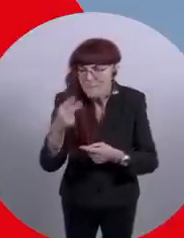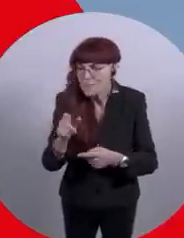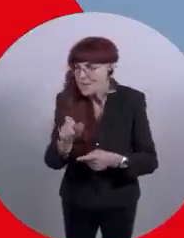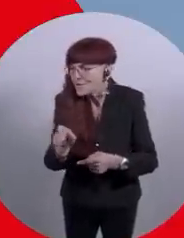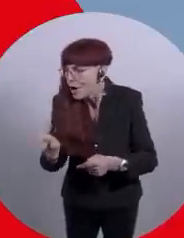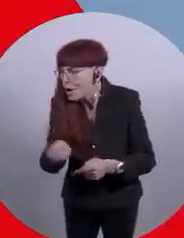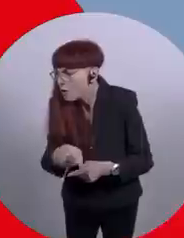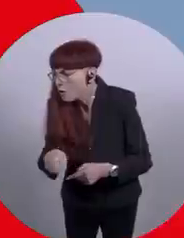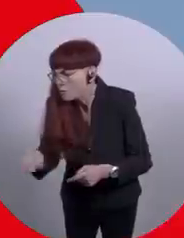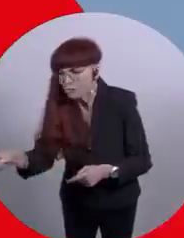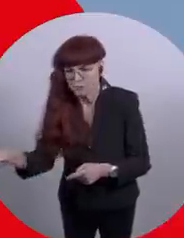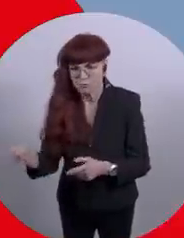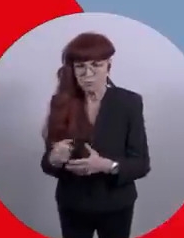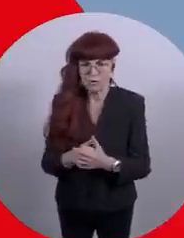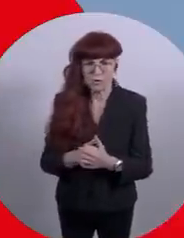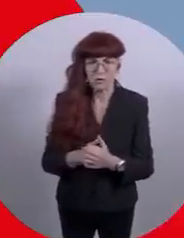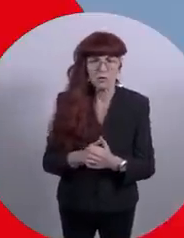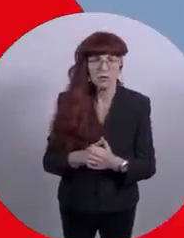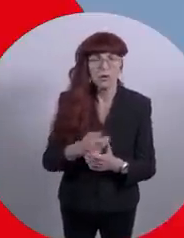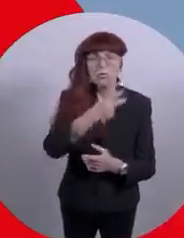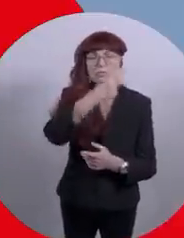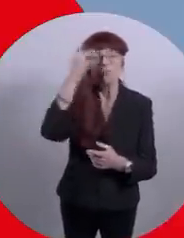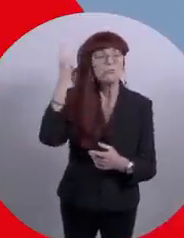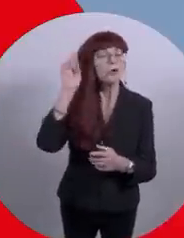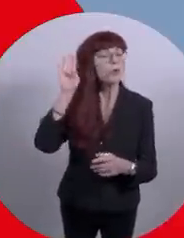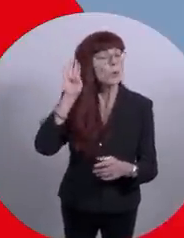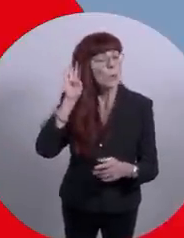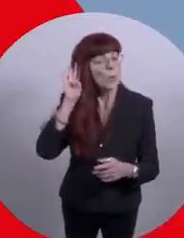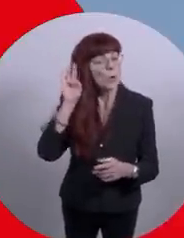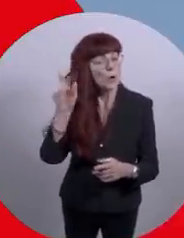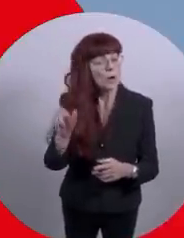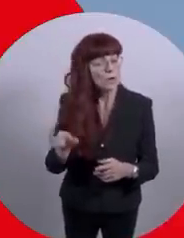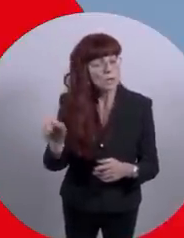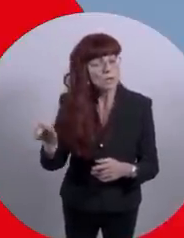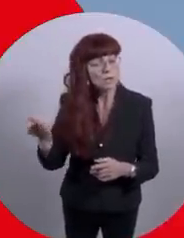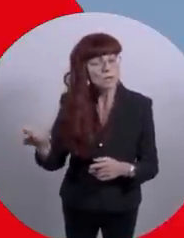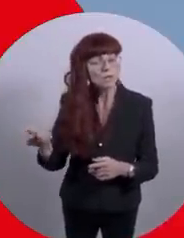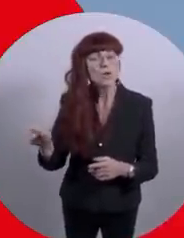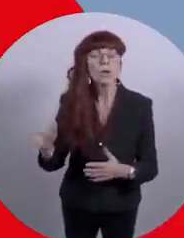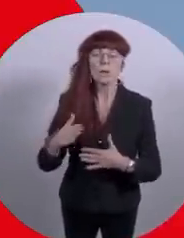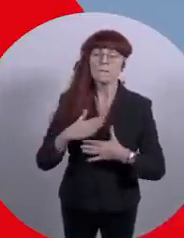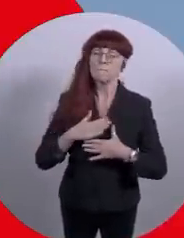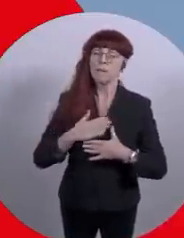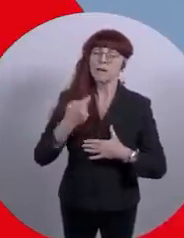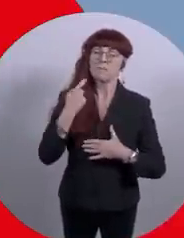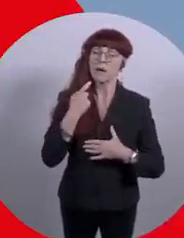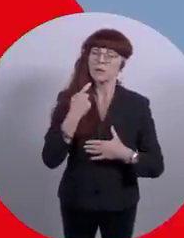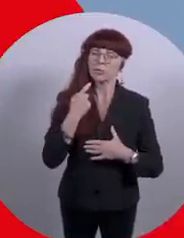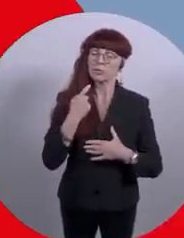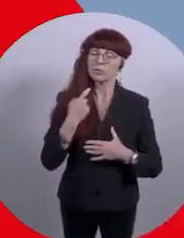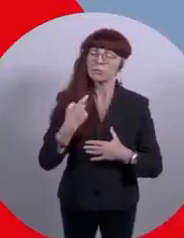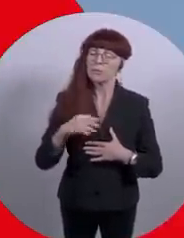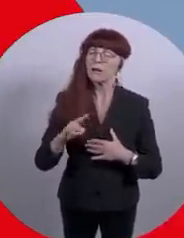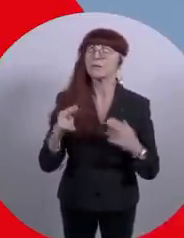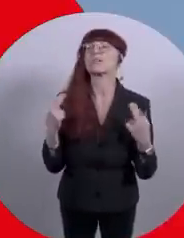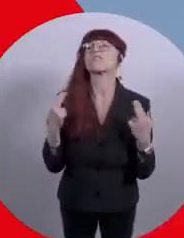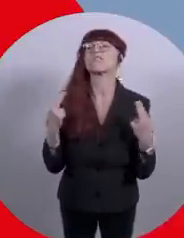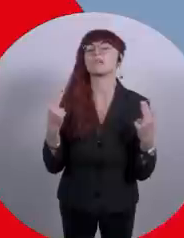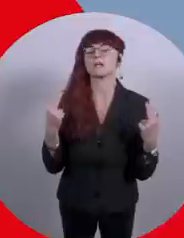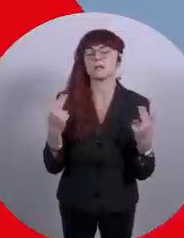hineinzuhören in die Bevölkerung das ist aus meiner Sicht der wichtigste Teil wenn man